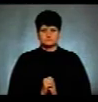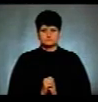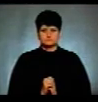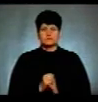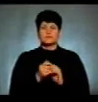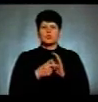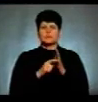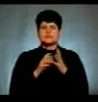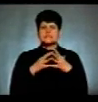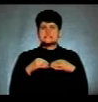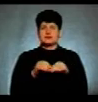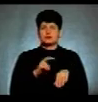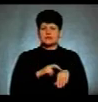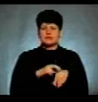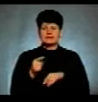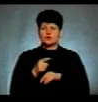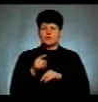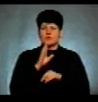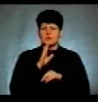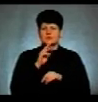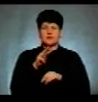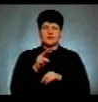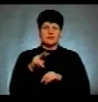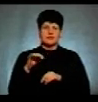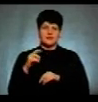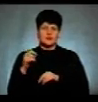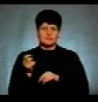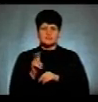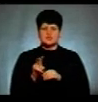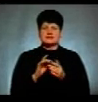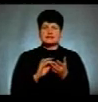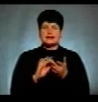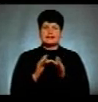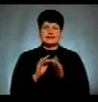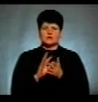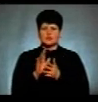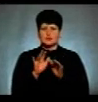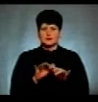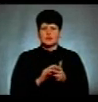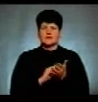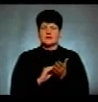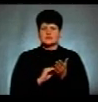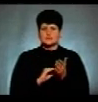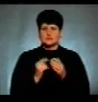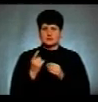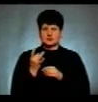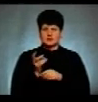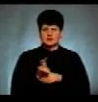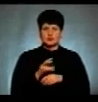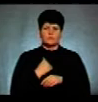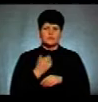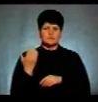У кабінеті сімейного лікаря тернополянка Марія Лиха. Вона прийшла за електронним рецептом вперше. У мене бронхіт